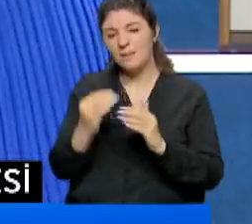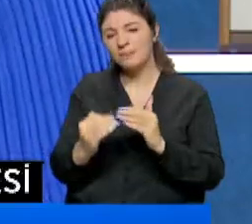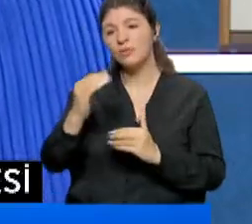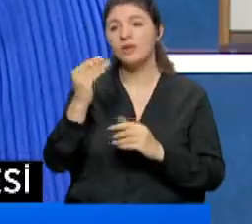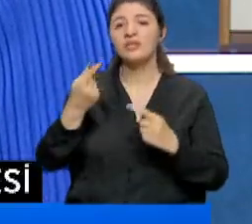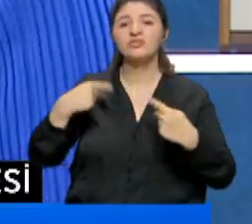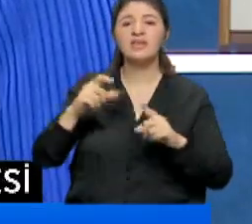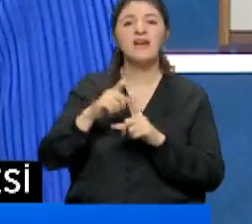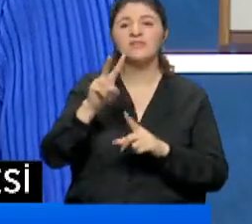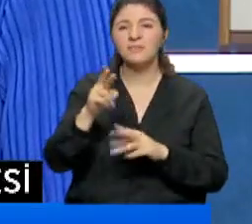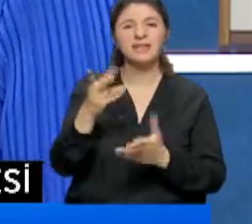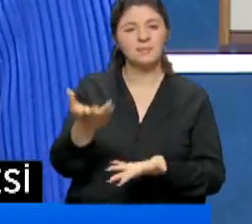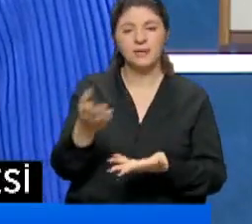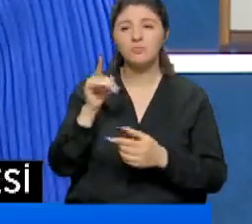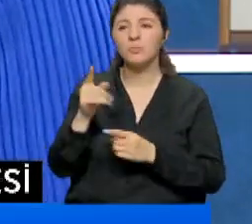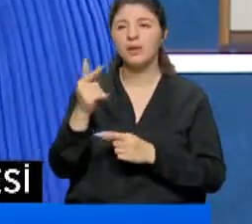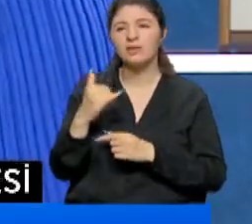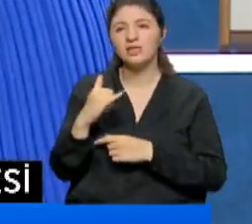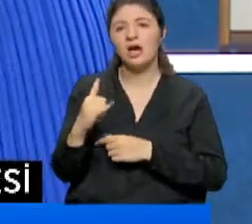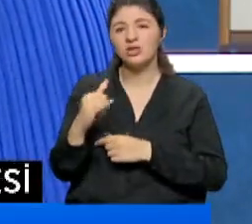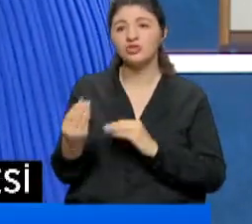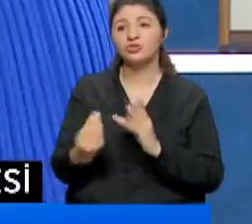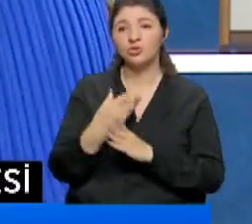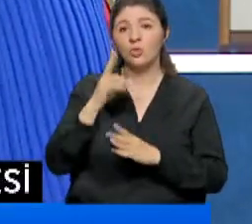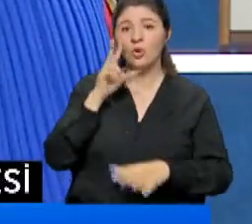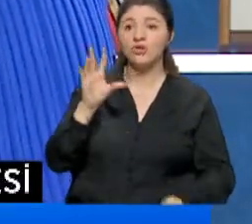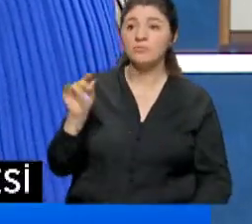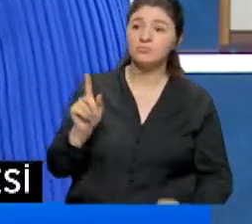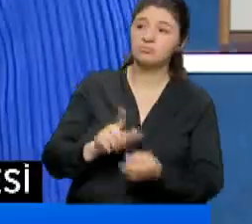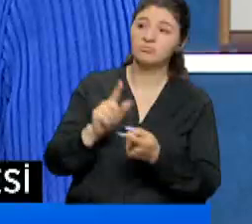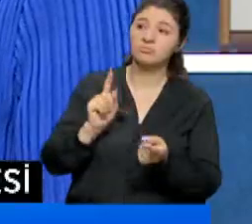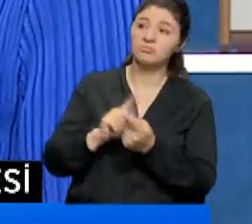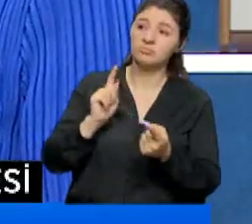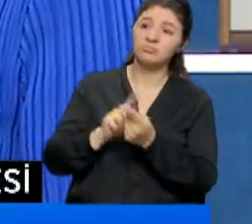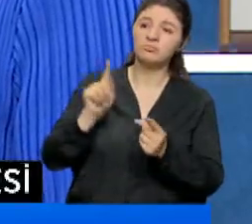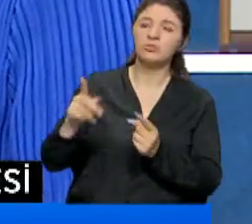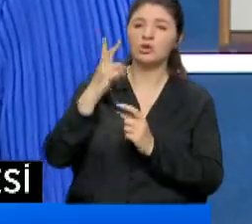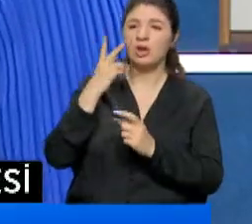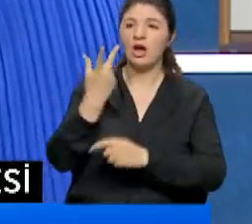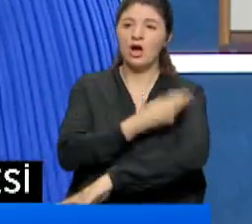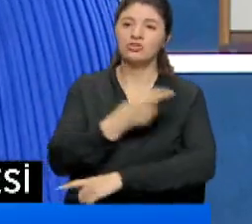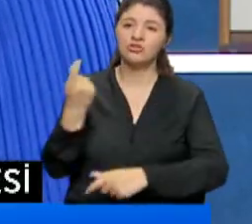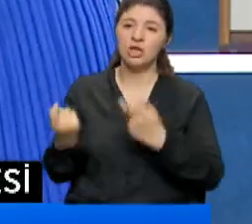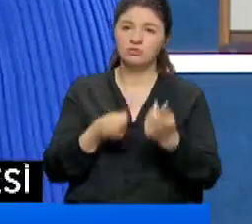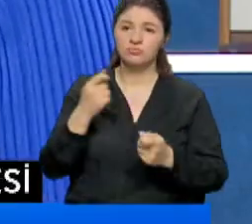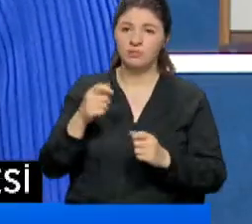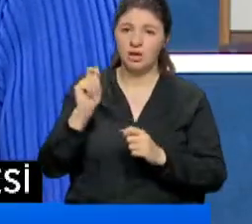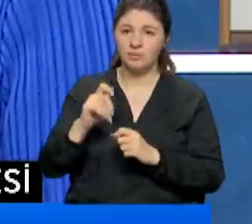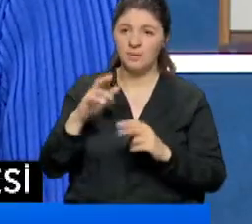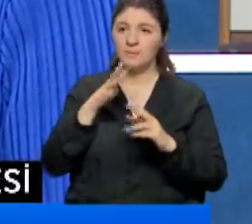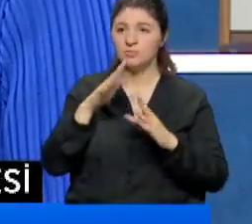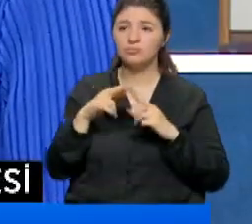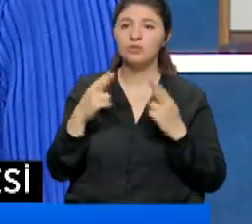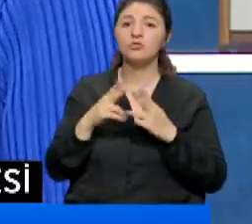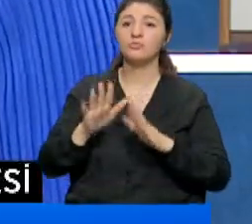diğer çevresel faktörler gibi Bu biraz daha yakın duruyor Çünkü hepimiz karşılaşıyoruz şimdi bu yönde aşı çalışmaları süre bir taraftan bilim